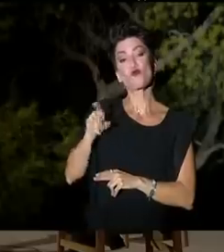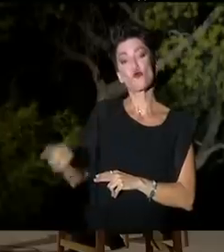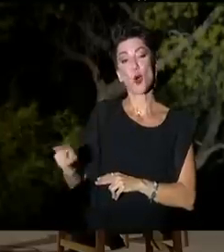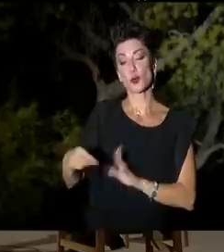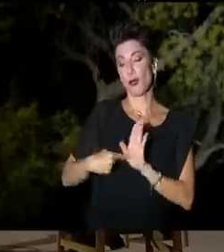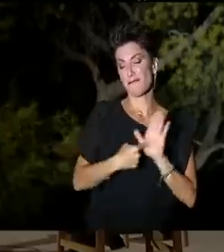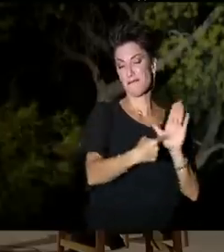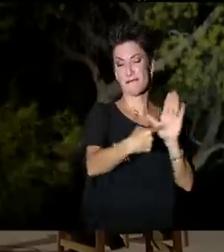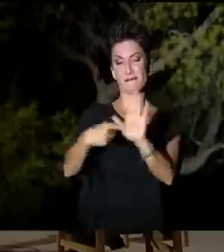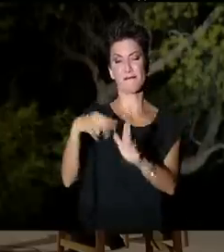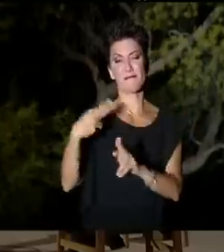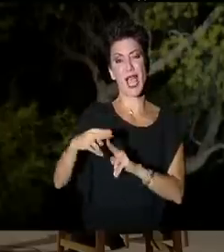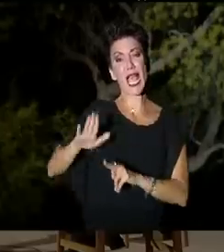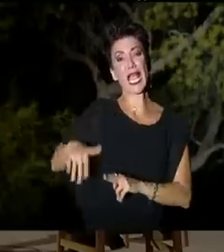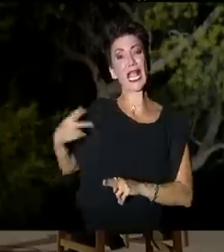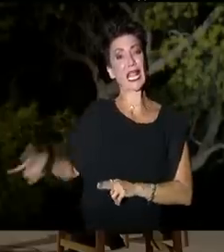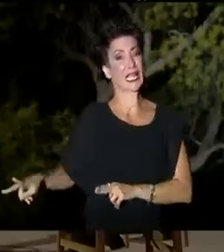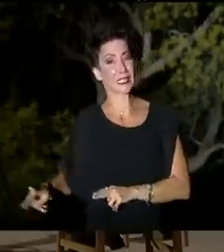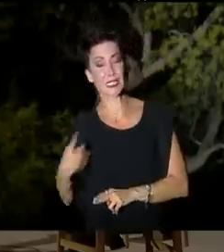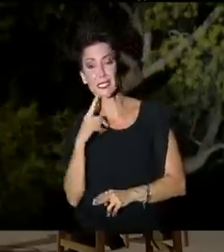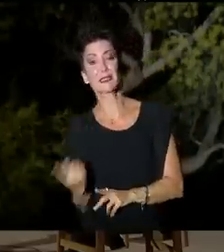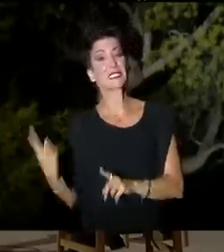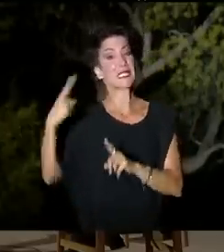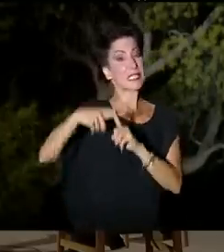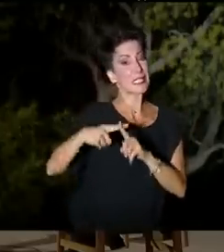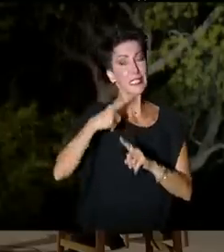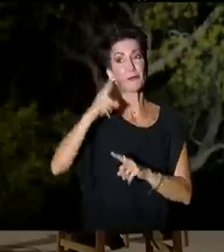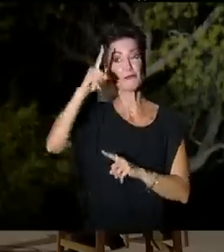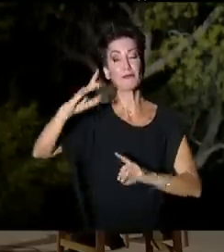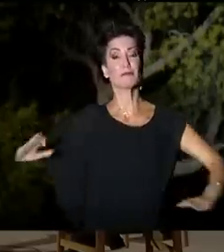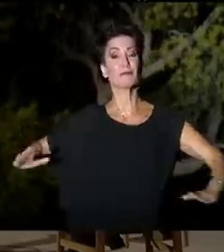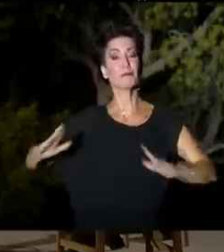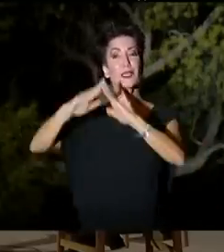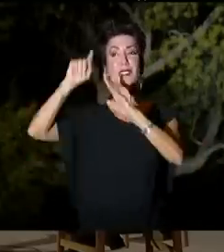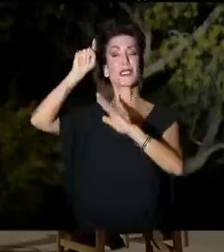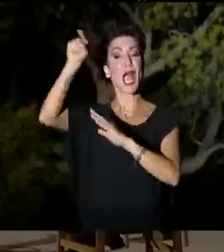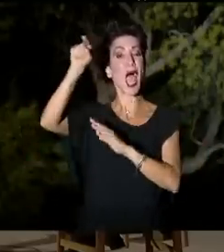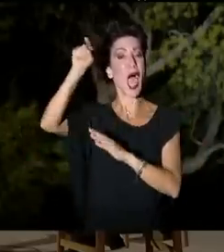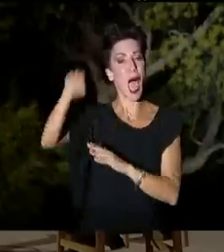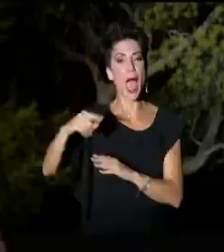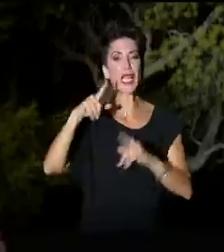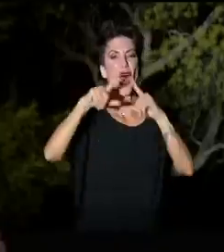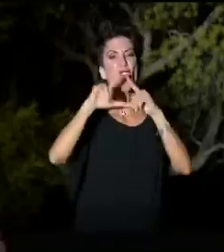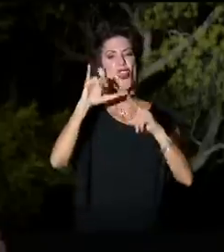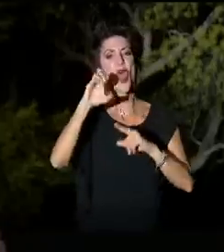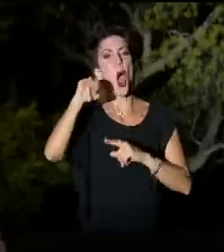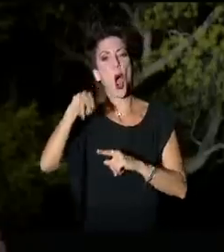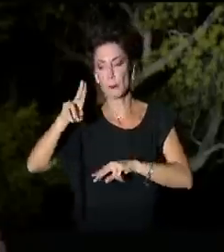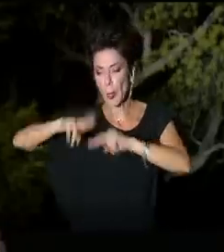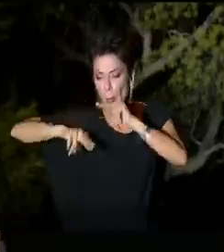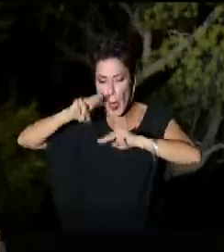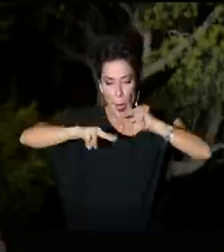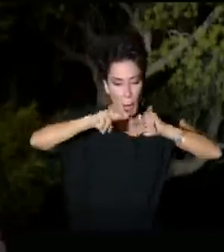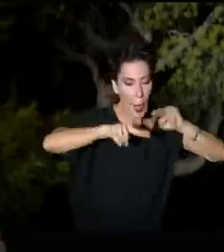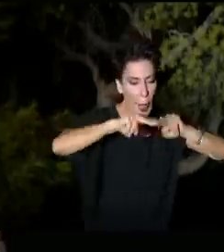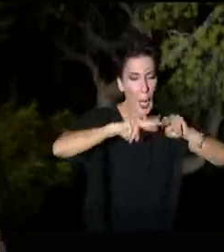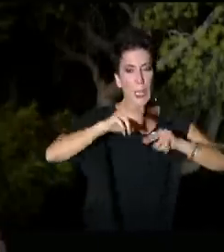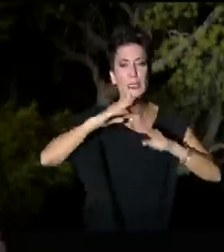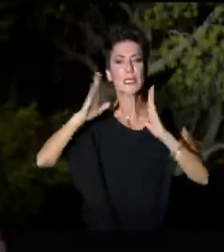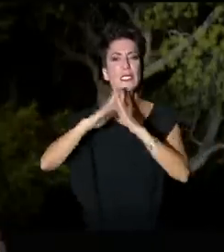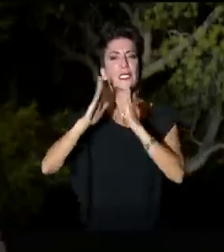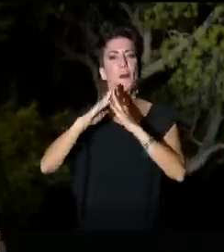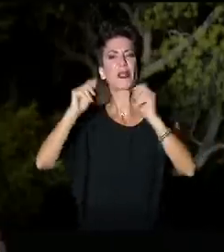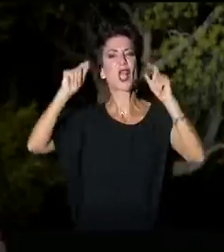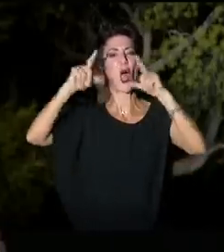κοινό, στο δίον της Πιερίας με την ανάδειξη του ψηφιδωτού στην οικία του Διονύσου, στην